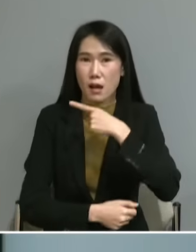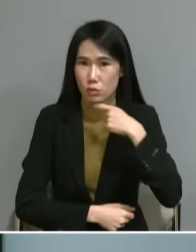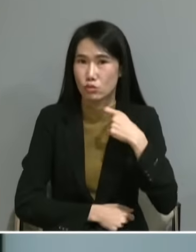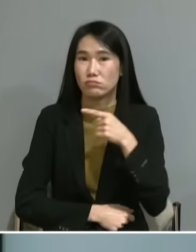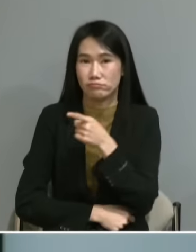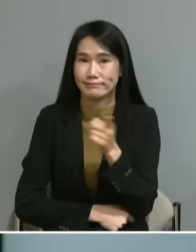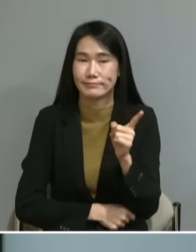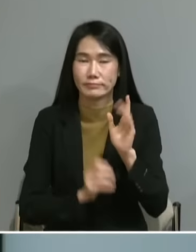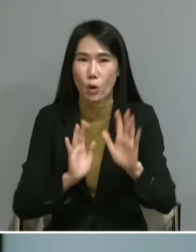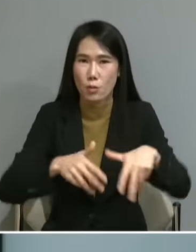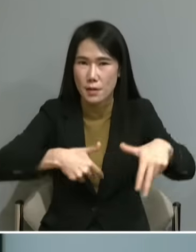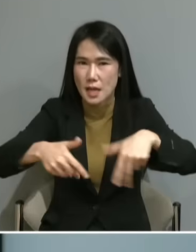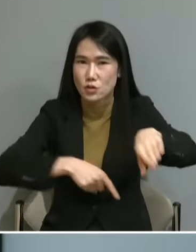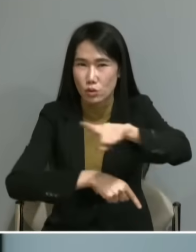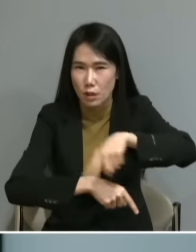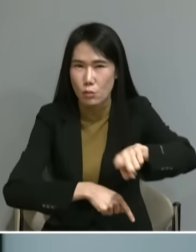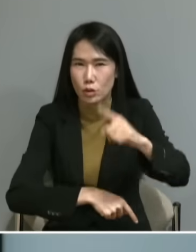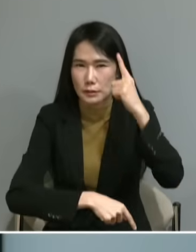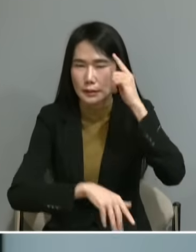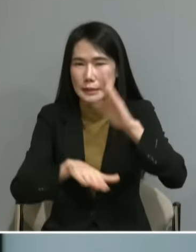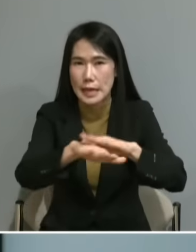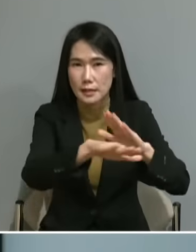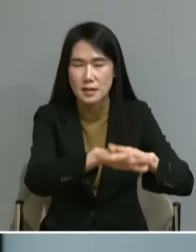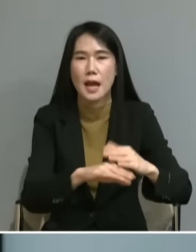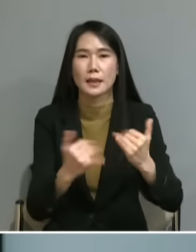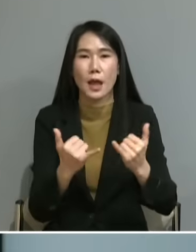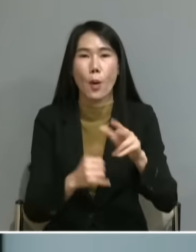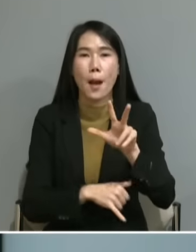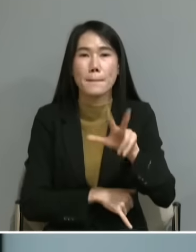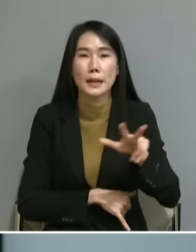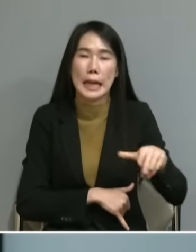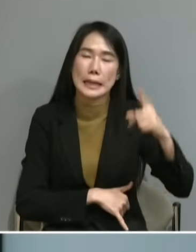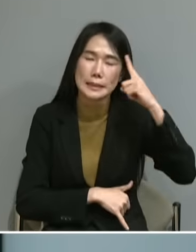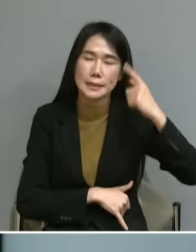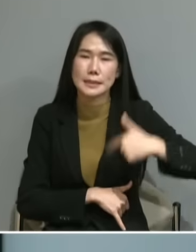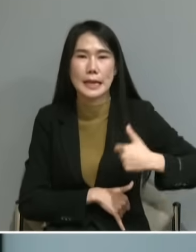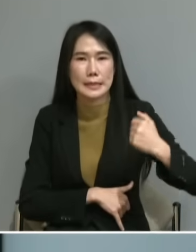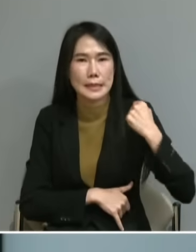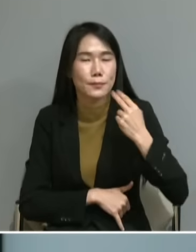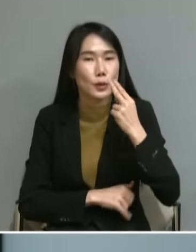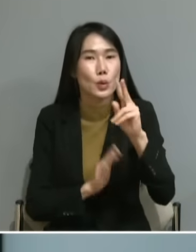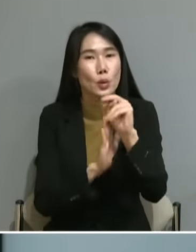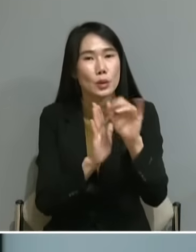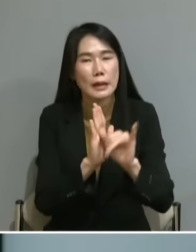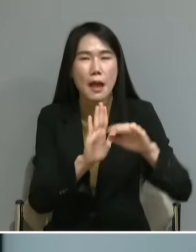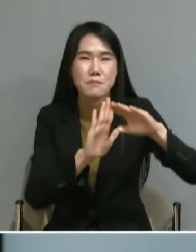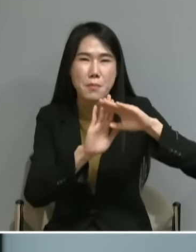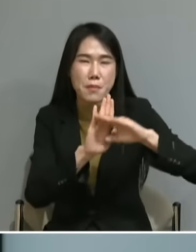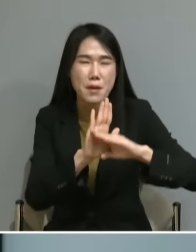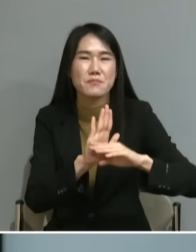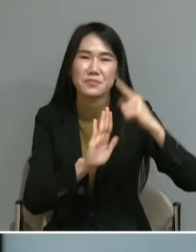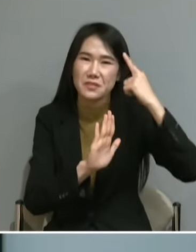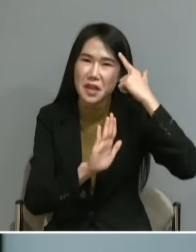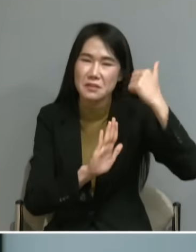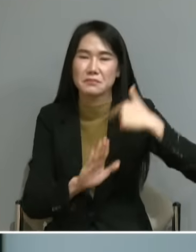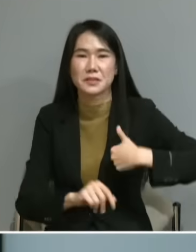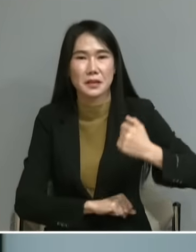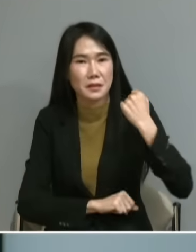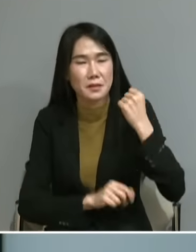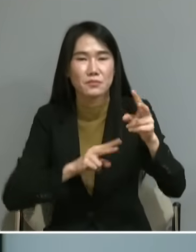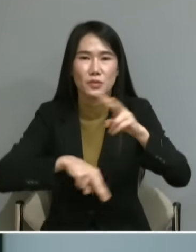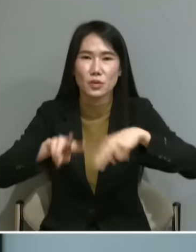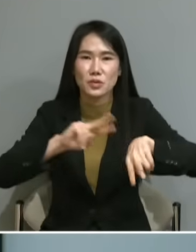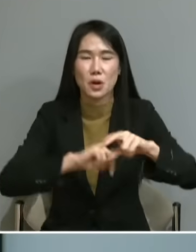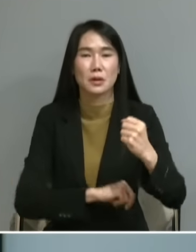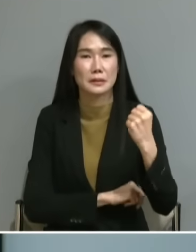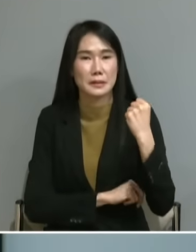เพราะฉะนั้นเนี่ยเรามีความเชื่อมั่นใน1ก็คือในกลไกที่เราสร้าง2ก็คือในเรื่องของการติดตามตรวจสอบอย่างเ